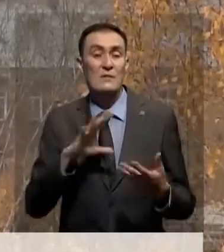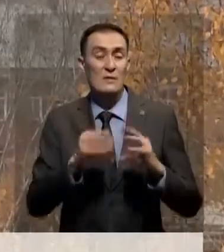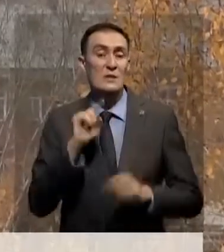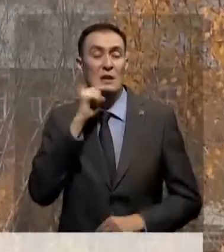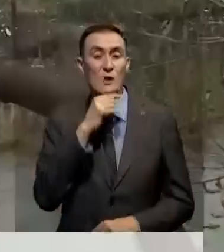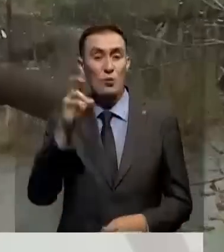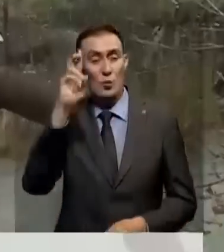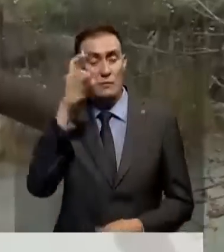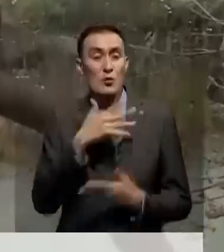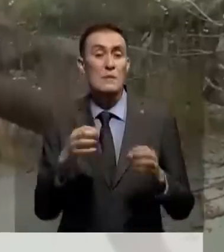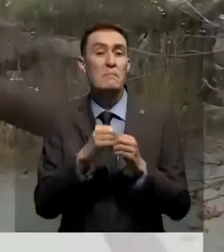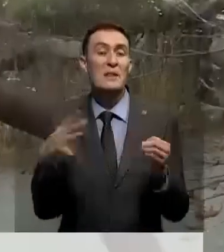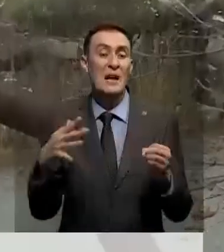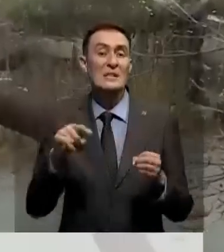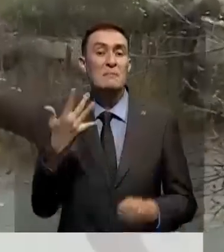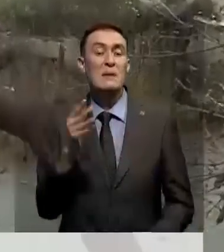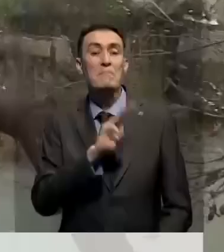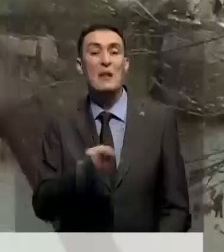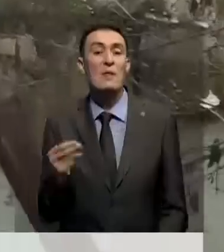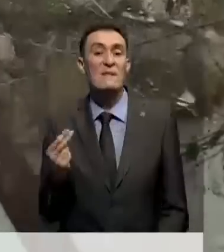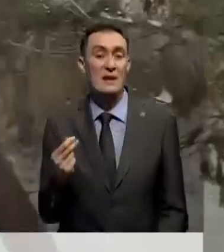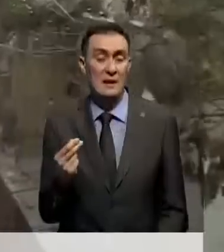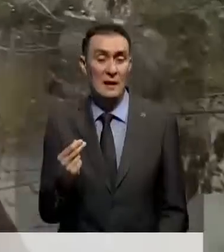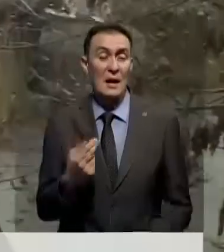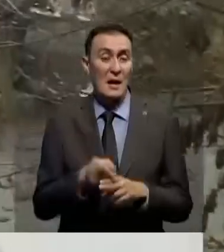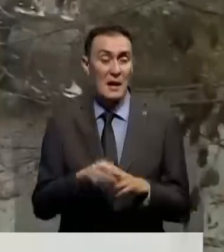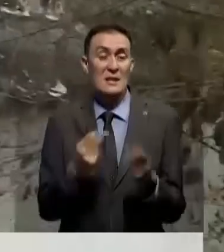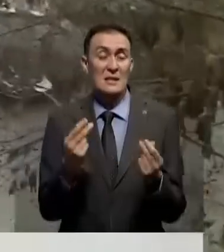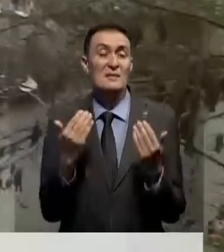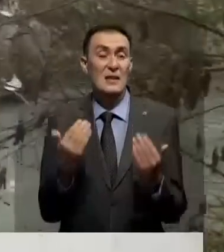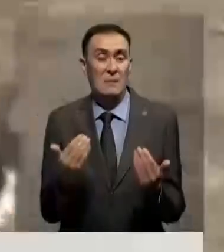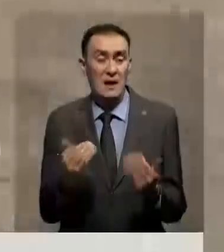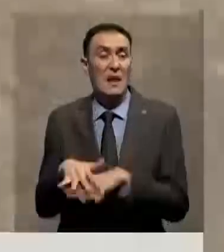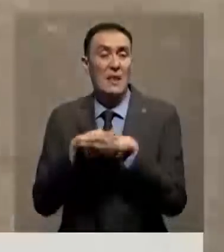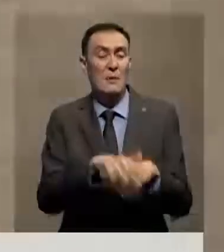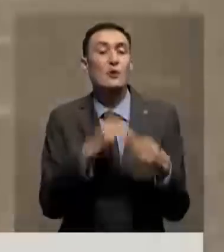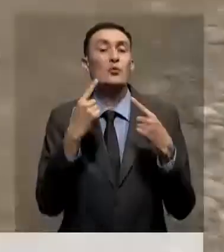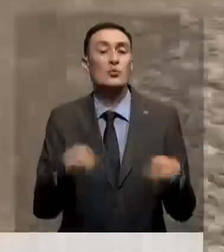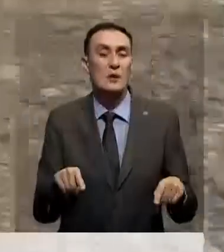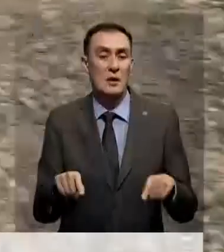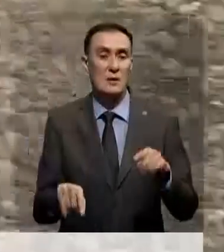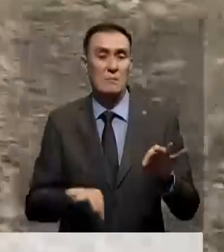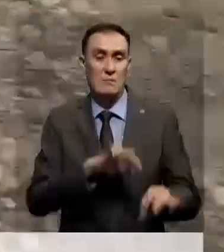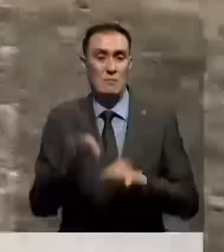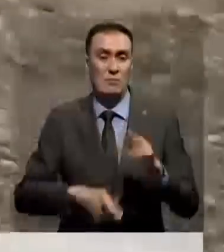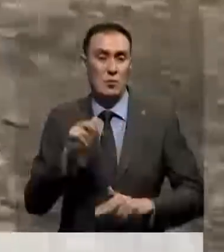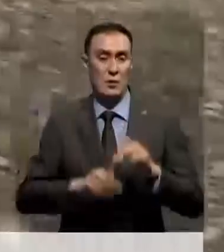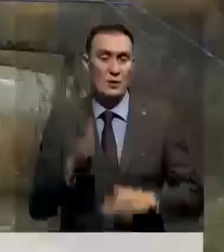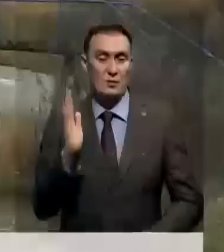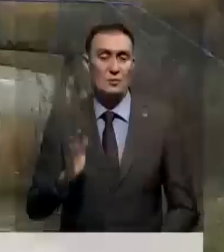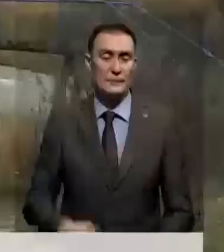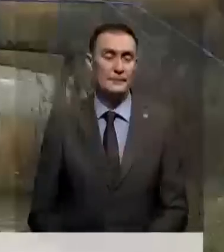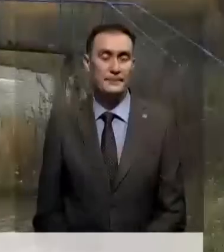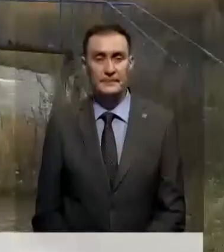сэкономили бюджету больше 15,5 миллионов тенге. Эти средства теперь направят на другие проекты. Анна Лисенбердина,